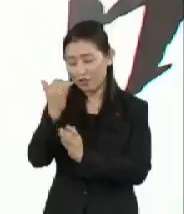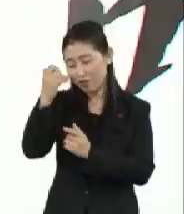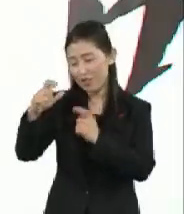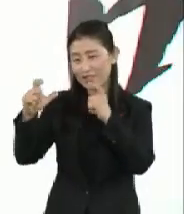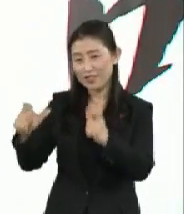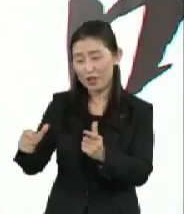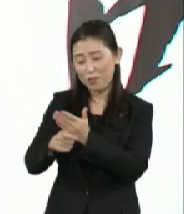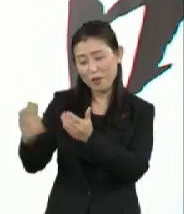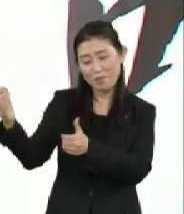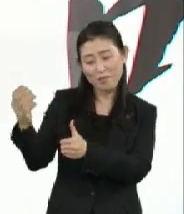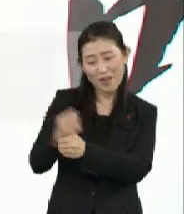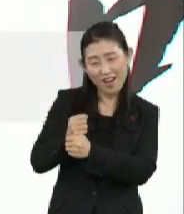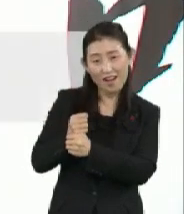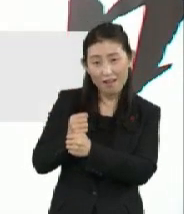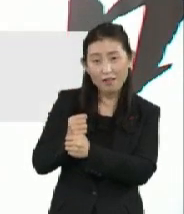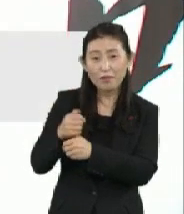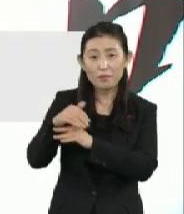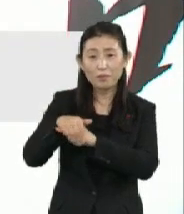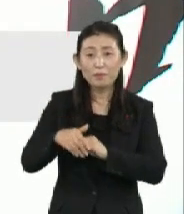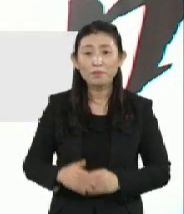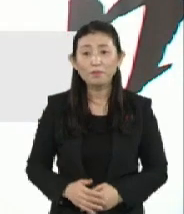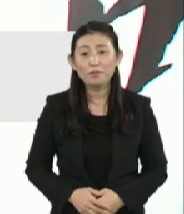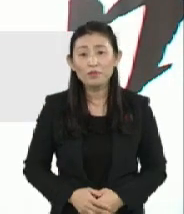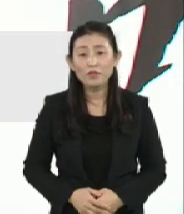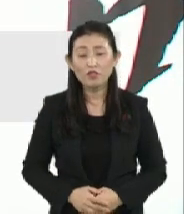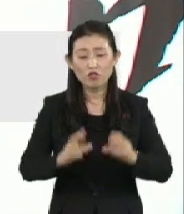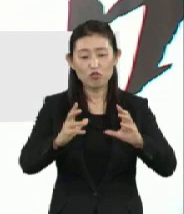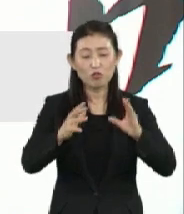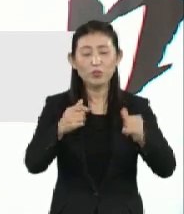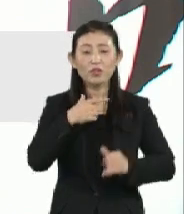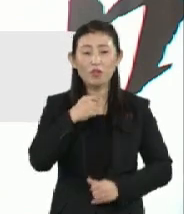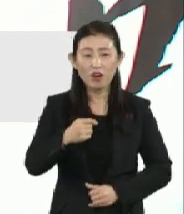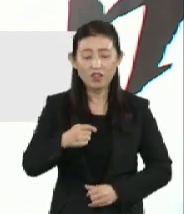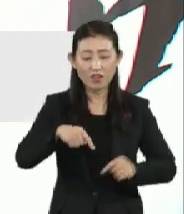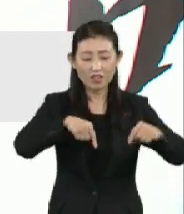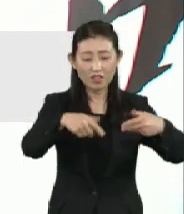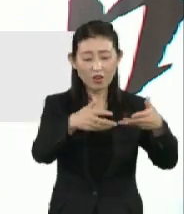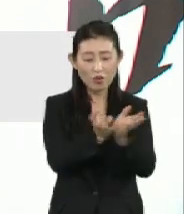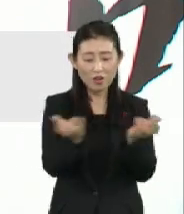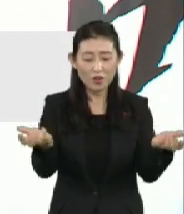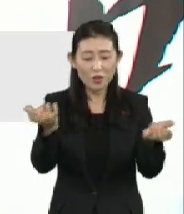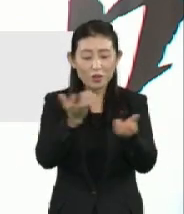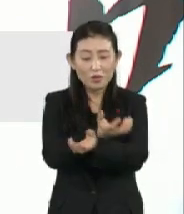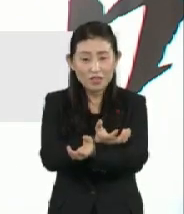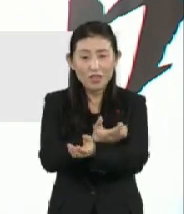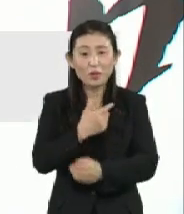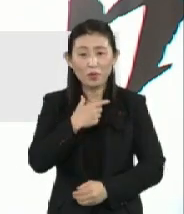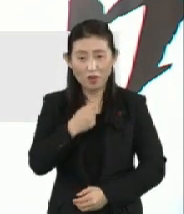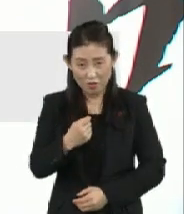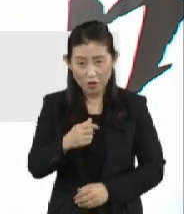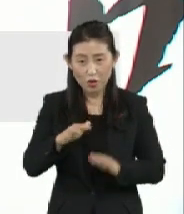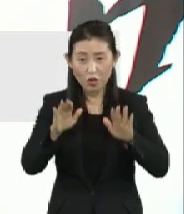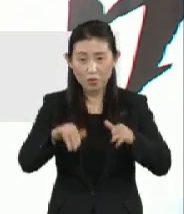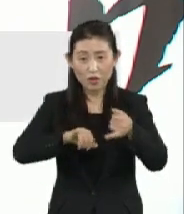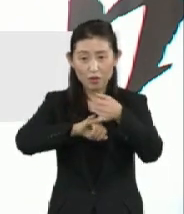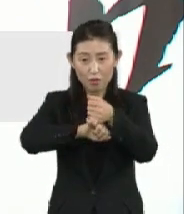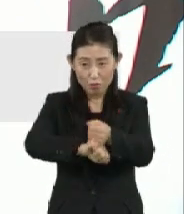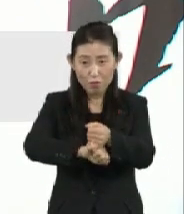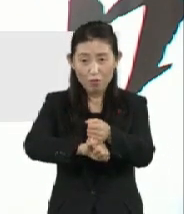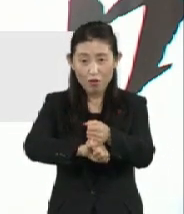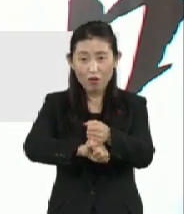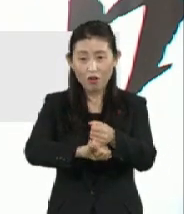전략입니다. 많은 국민들이 원하는 정권교체론과 충청 대망론을 하나로 합쳐서 이번에 말로 깊이